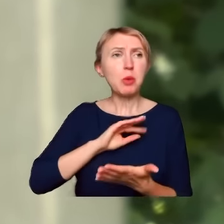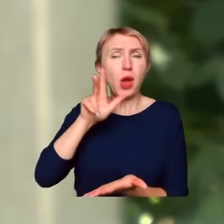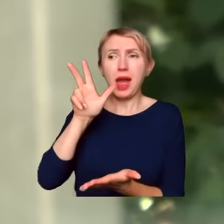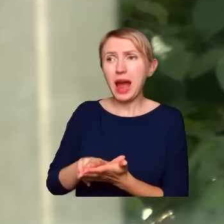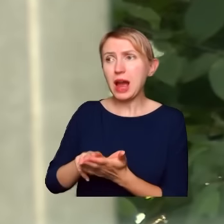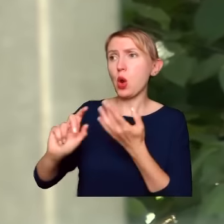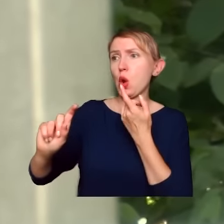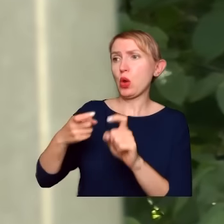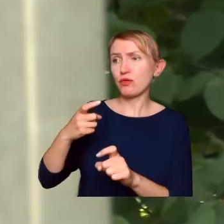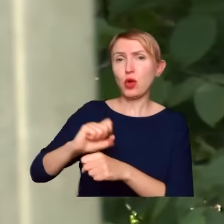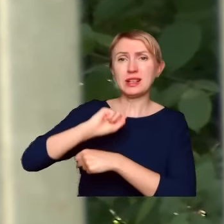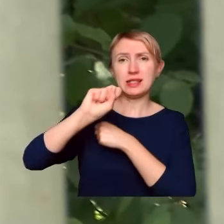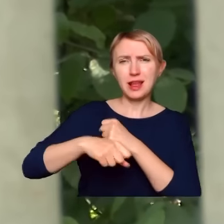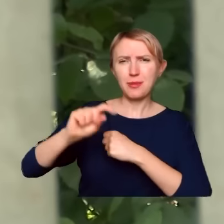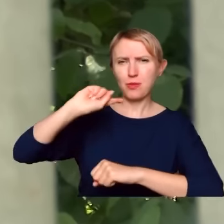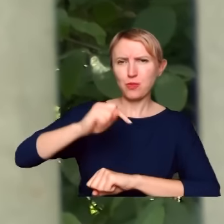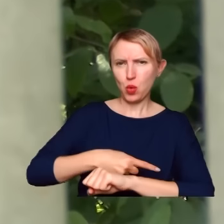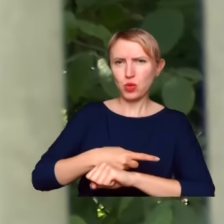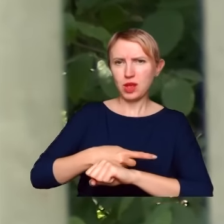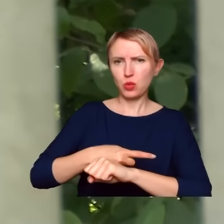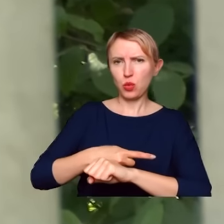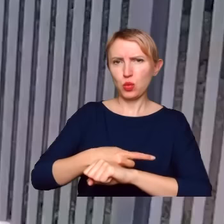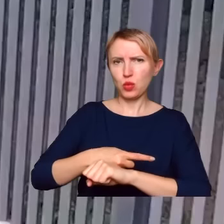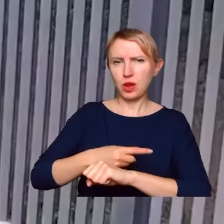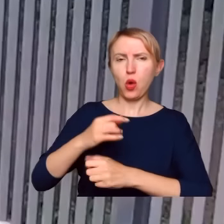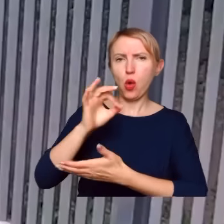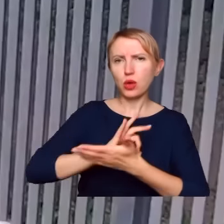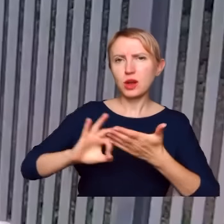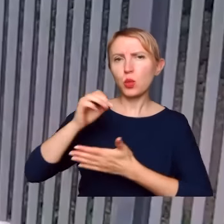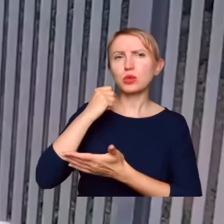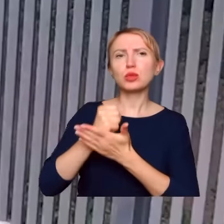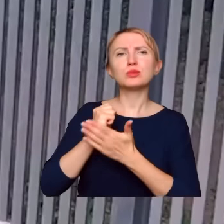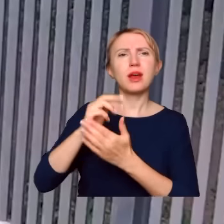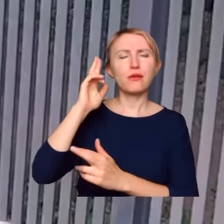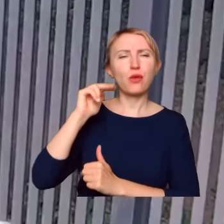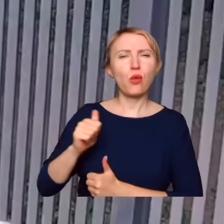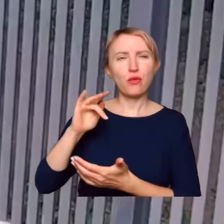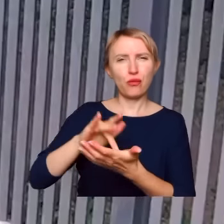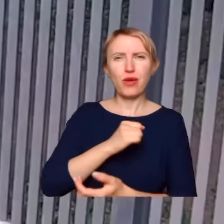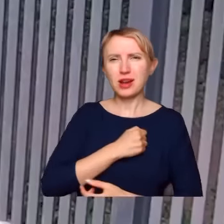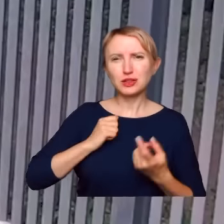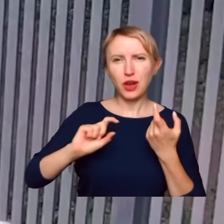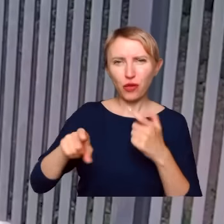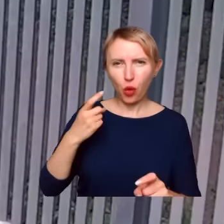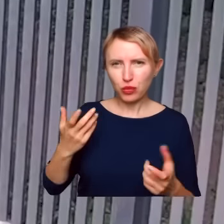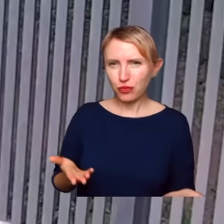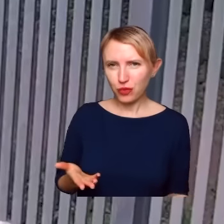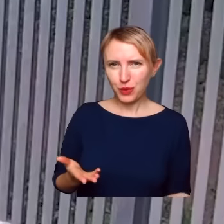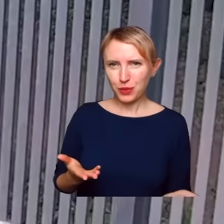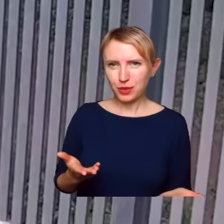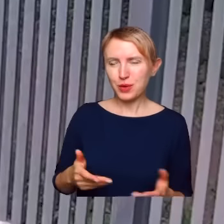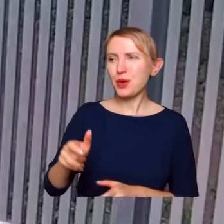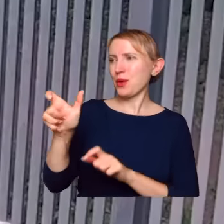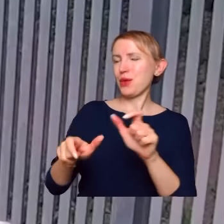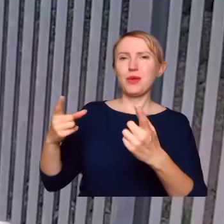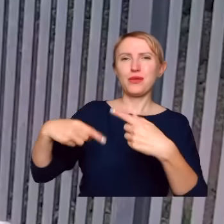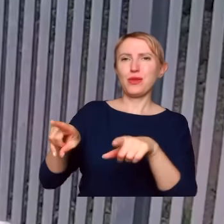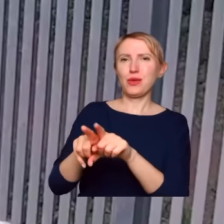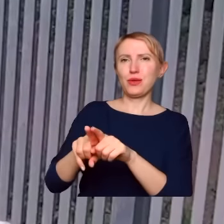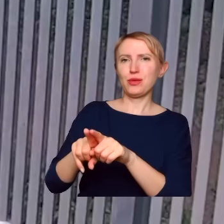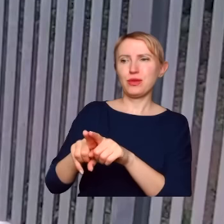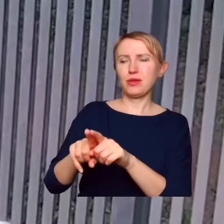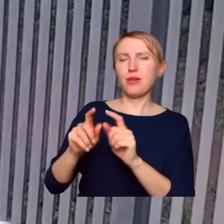się i zastępcę prokuratora okręgowego do spraw wojskowych w Warszawie i osoby pełniące funkcje w Departamencie